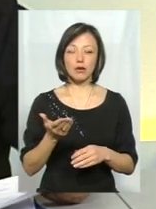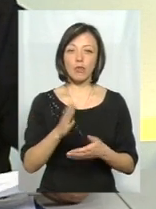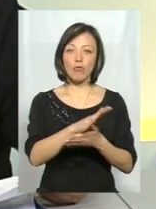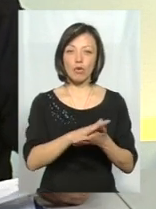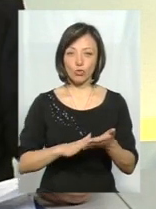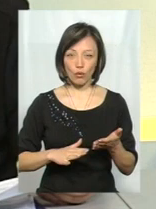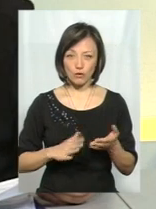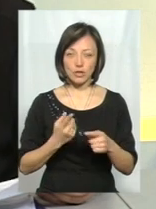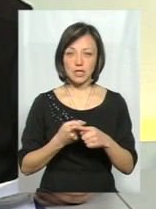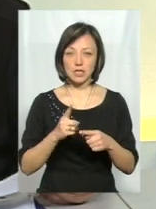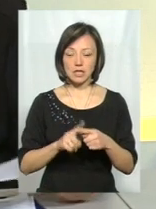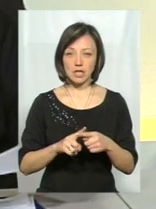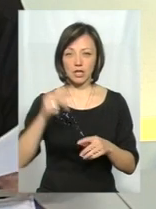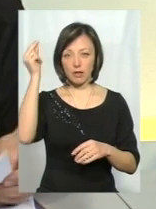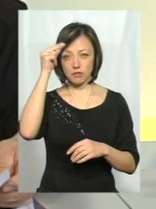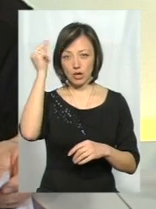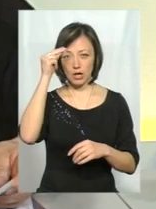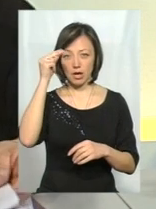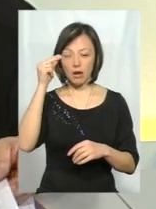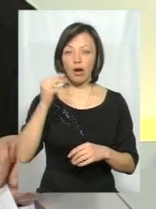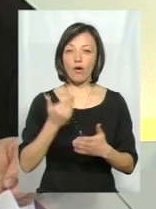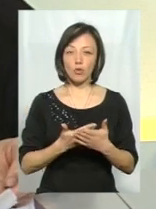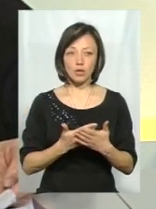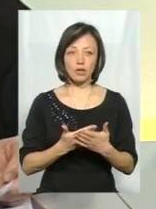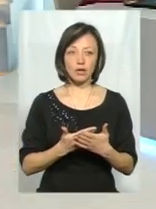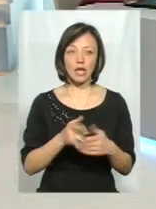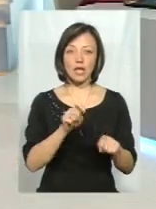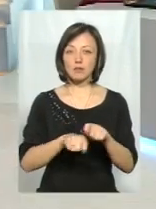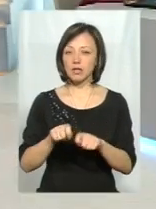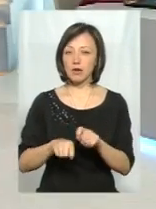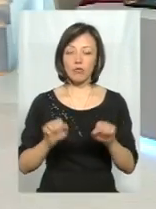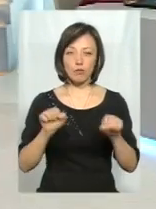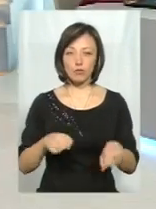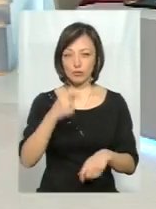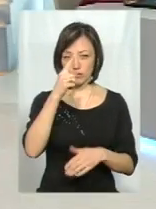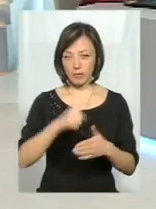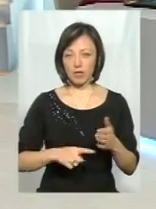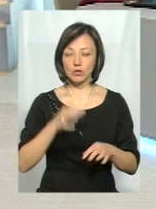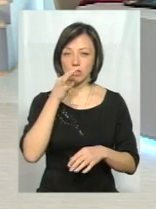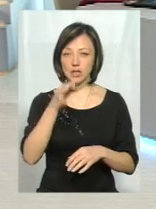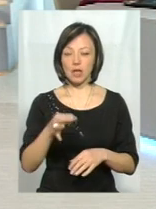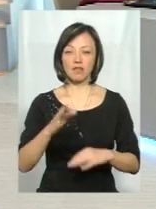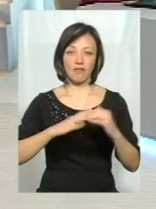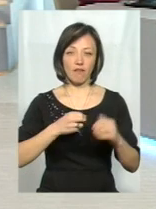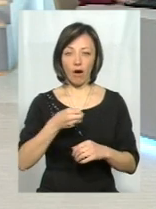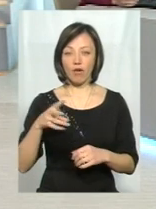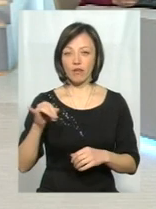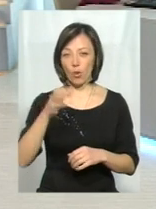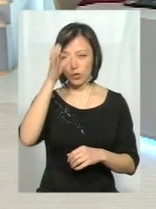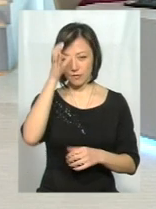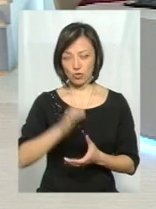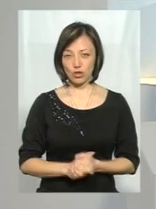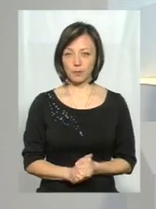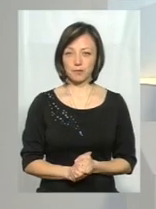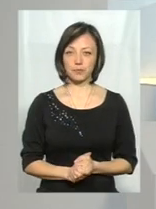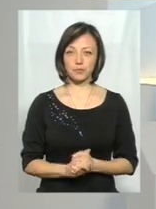продовження цих навчань. От. Тобто інспектора, я можу запевнити, досить фахові і освічені.